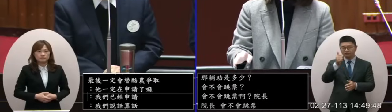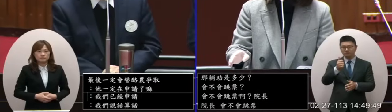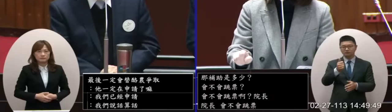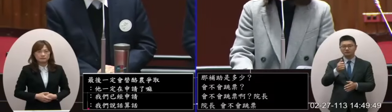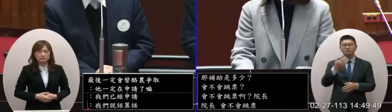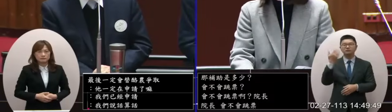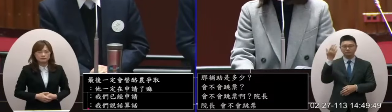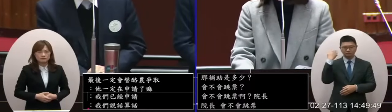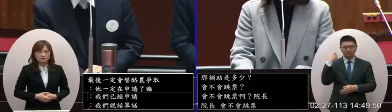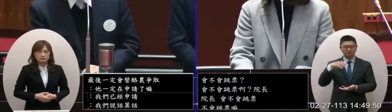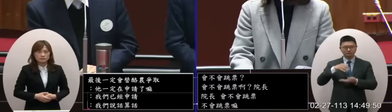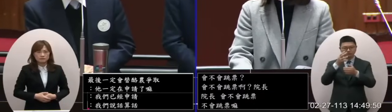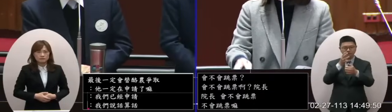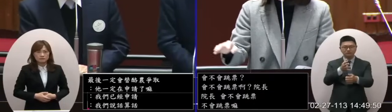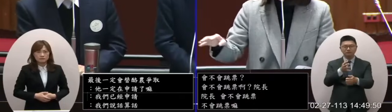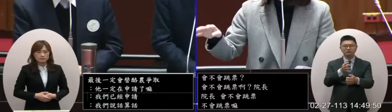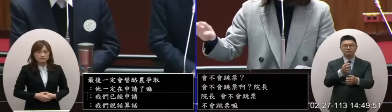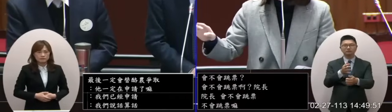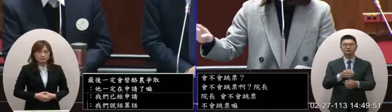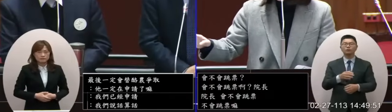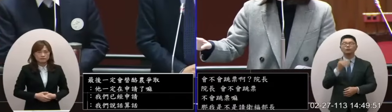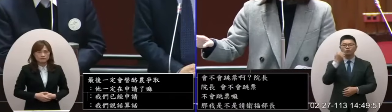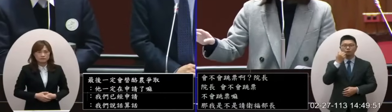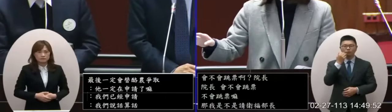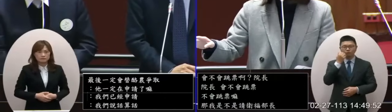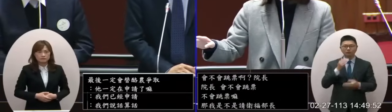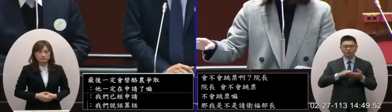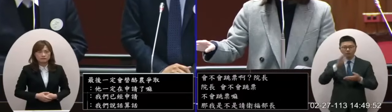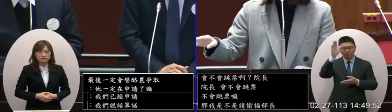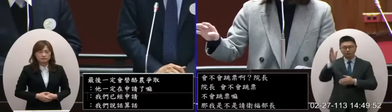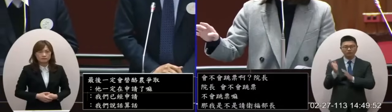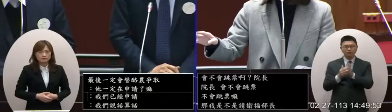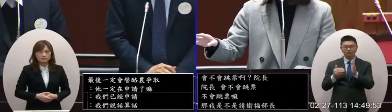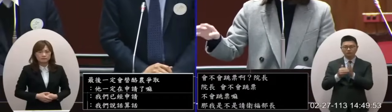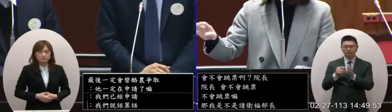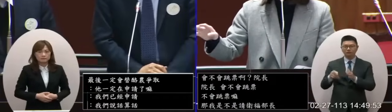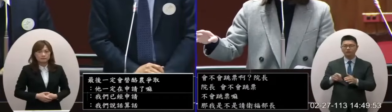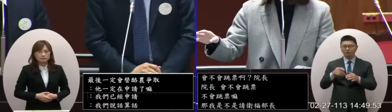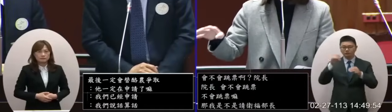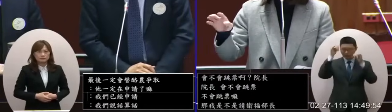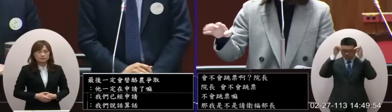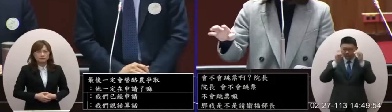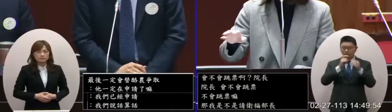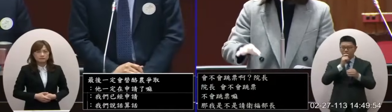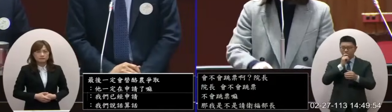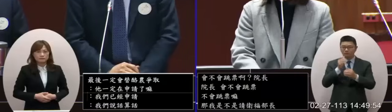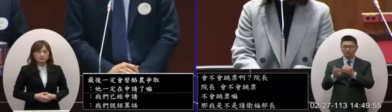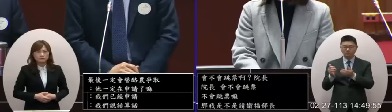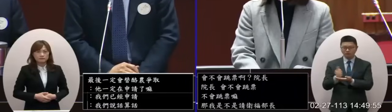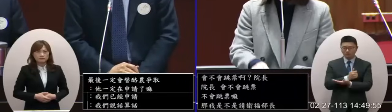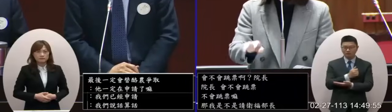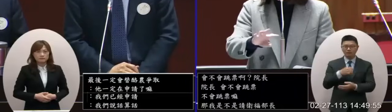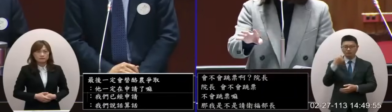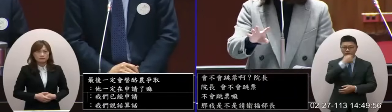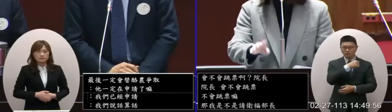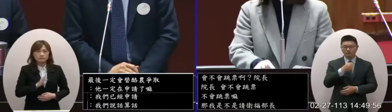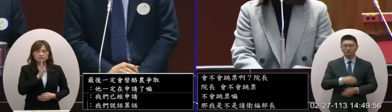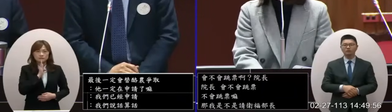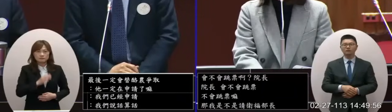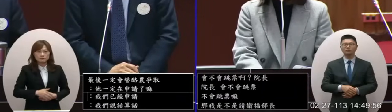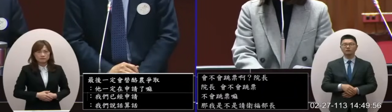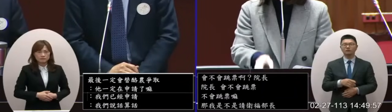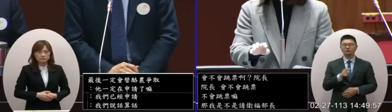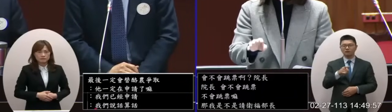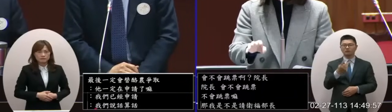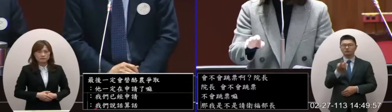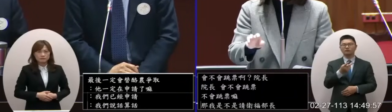次的时候也提到了，就是说，如果未来纽西兰的这个牛乳进入了台湾的冷链系统， 是 你们两个说法是